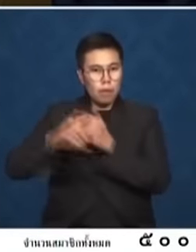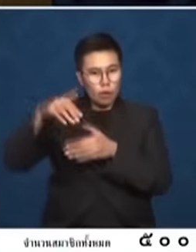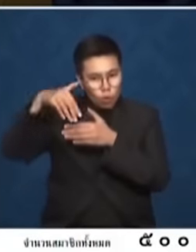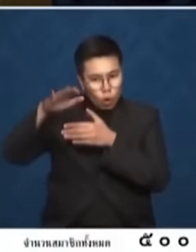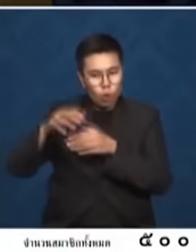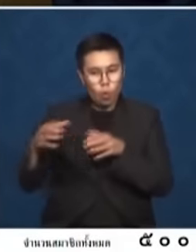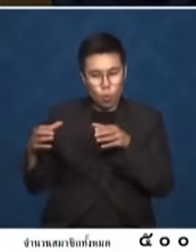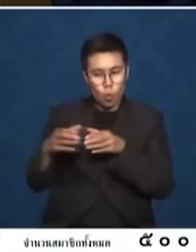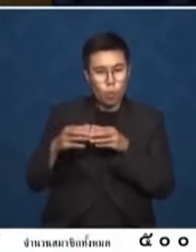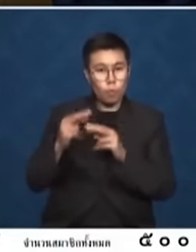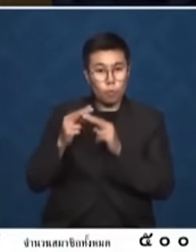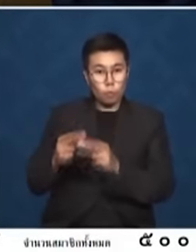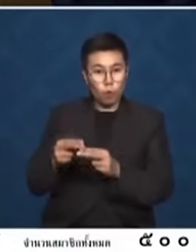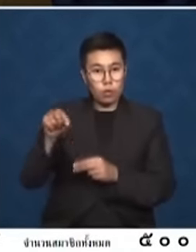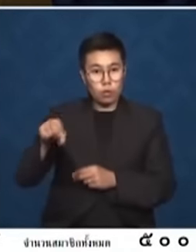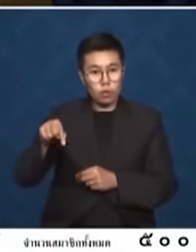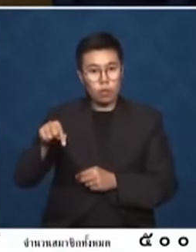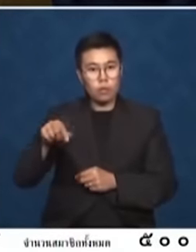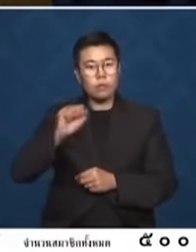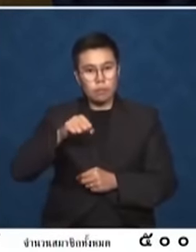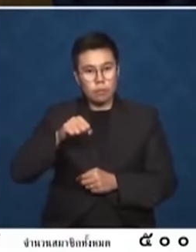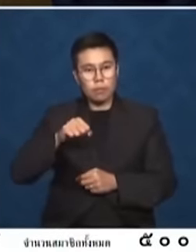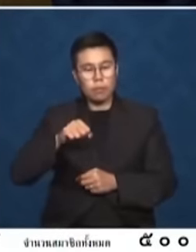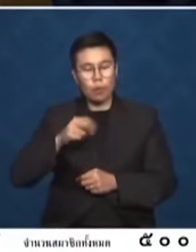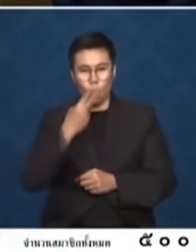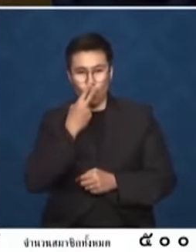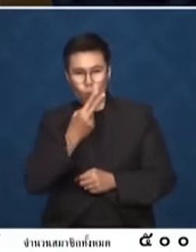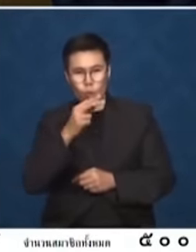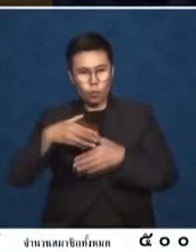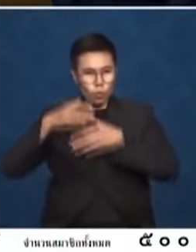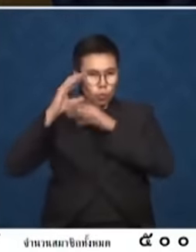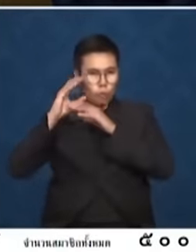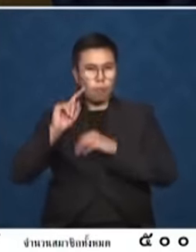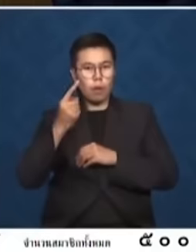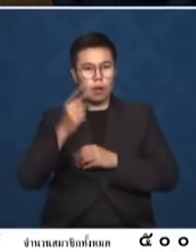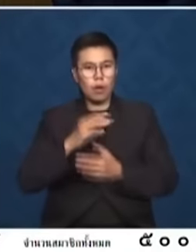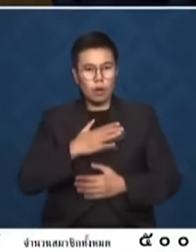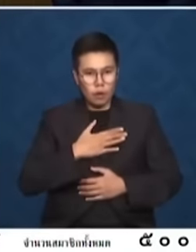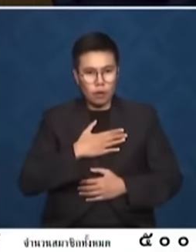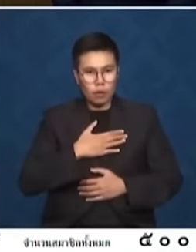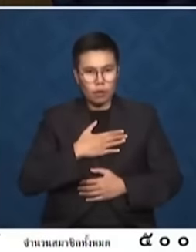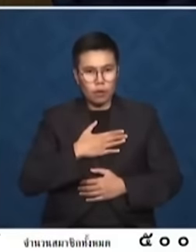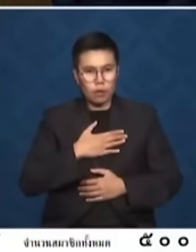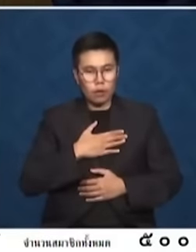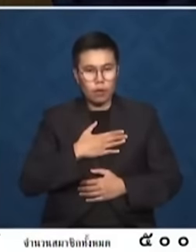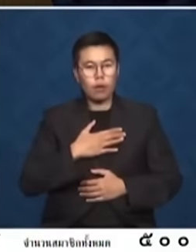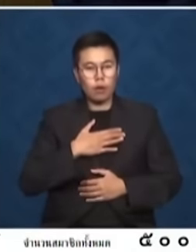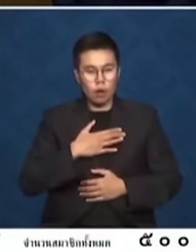ครับอันนี้ก็ต้องมาดูกันด้วยนะครับผมว่าเราจะมา